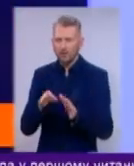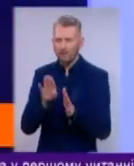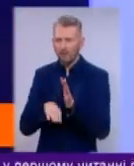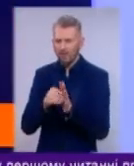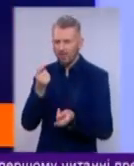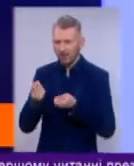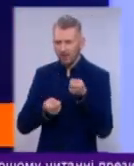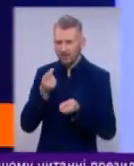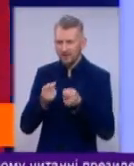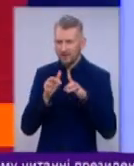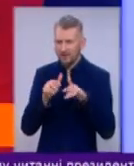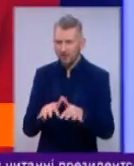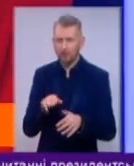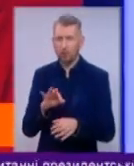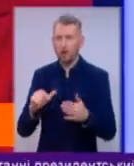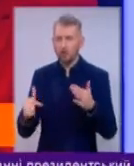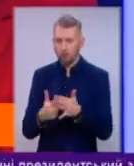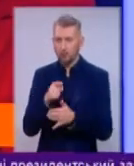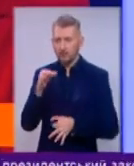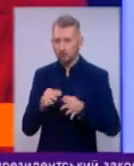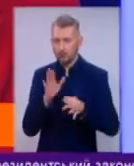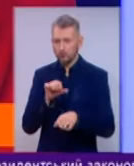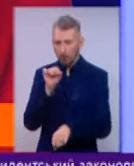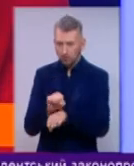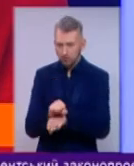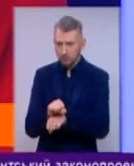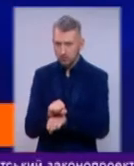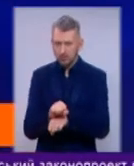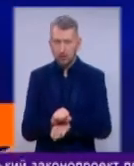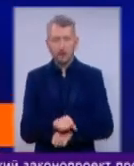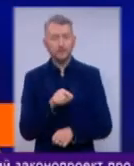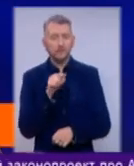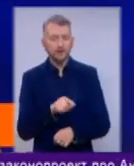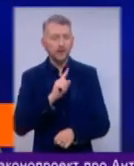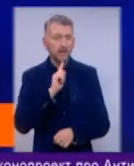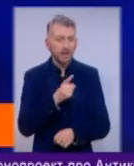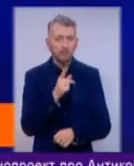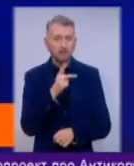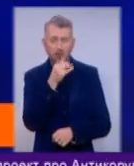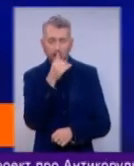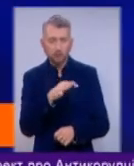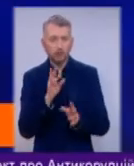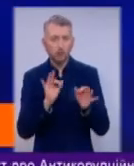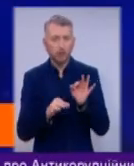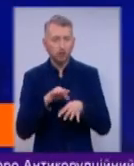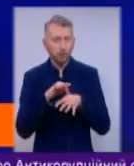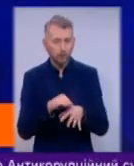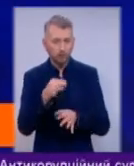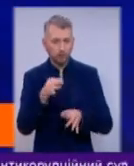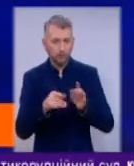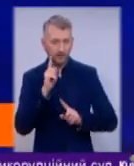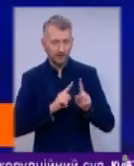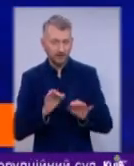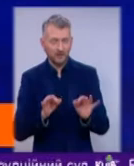і великими, і мілкими справами, то знову цей суд буде буксувати, так? Та він по рік-півтора не зможе нормально проводити судове засідання, звісно. А